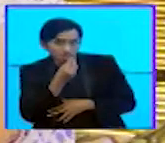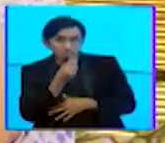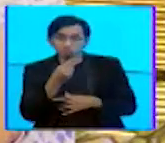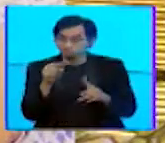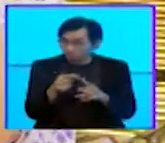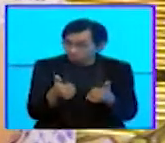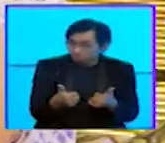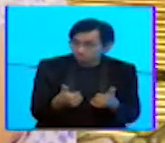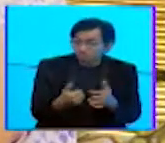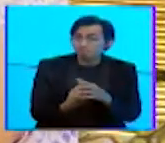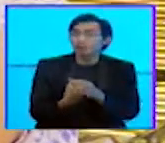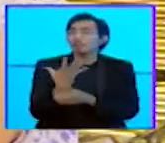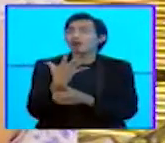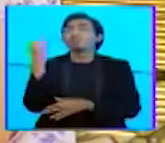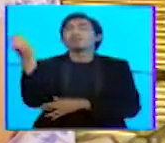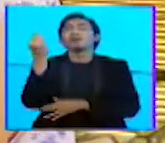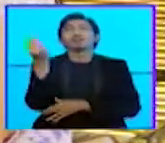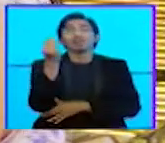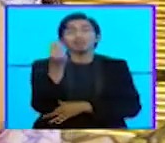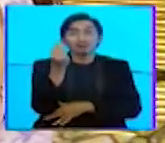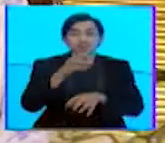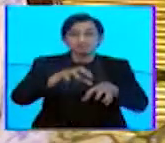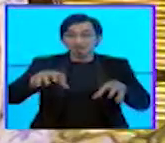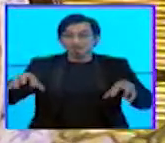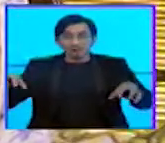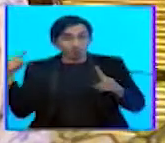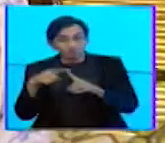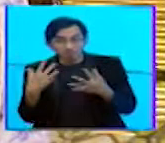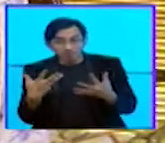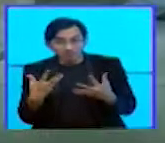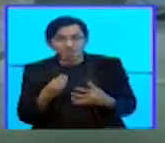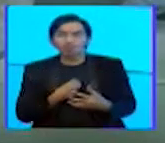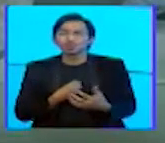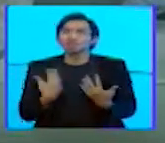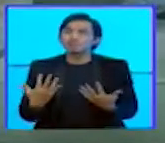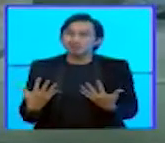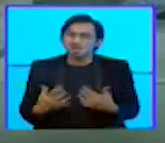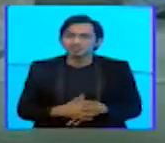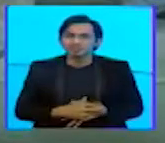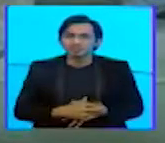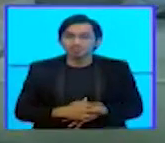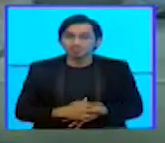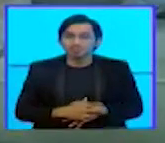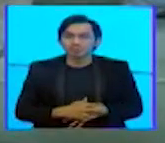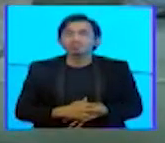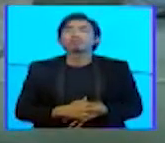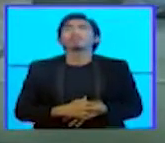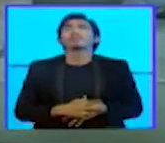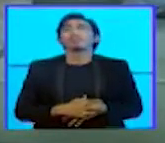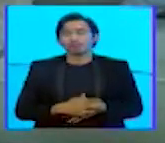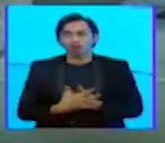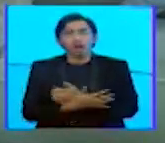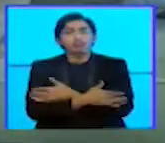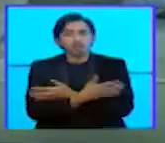potensi wisata di salah satu daerah. Ini menurut Abang gimana? Bener banget ya, kemarin kita di Aceh, kulinernya